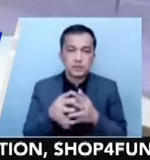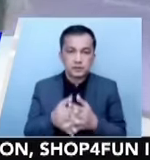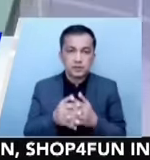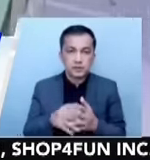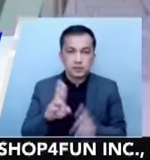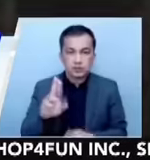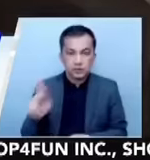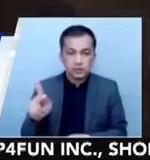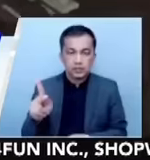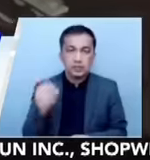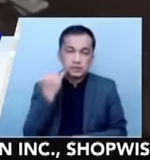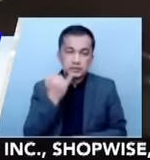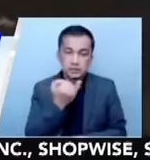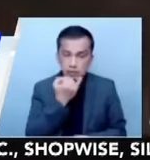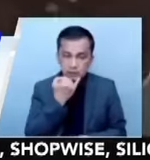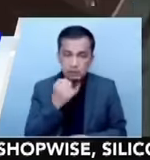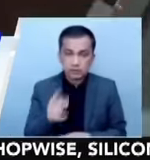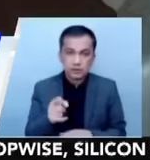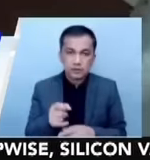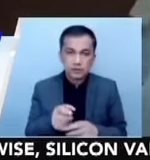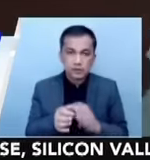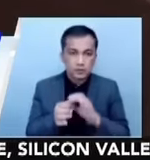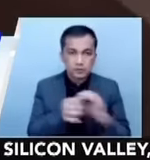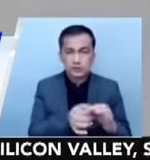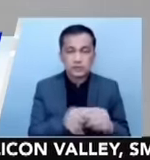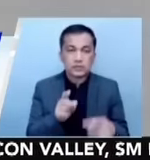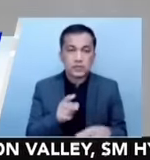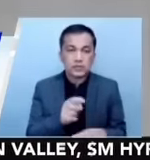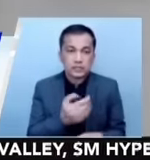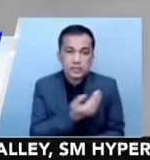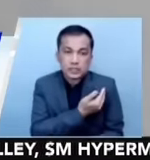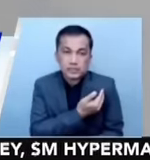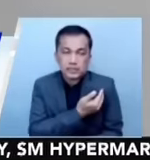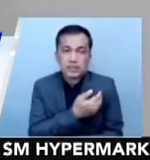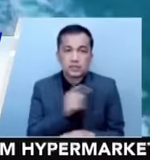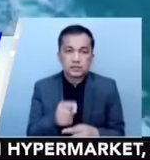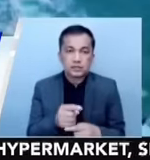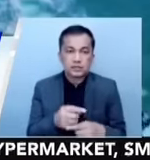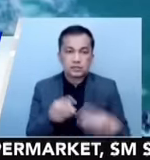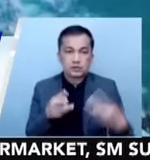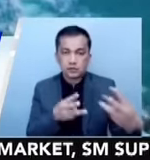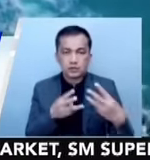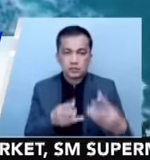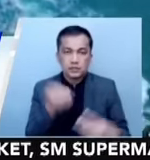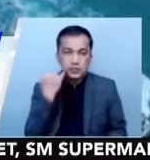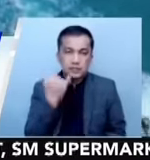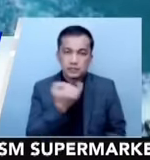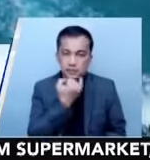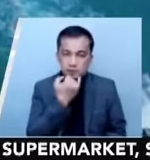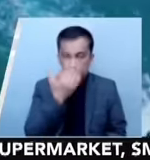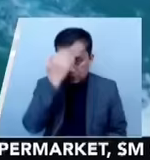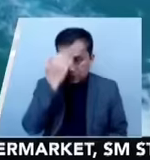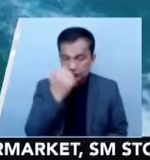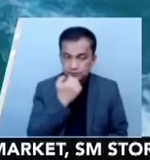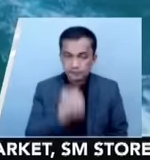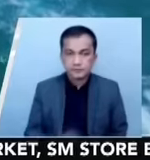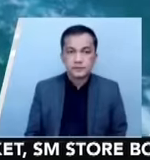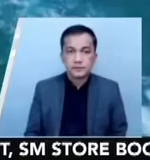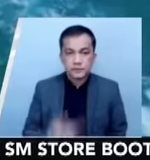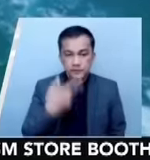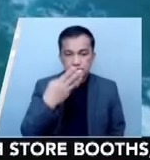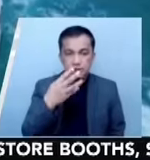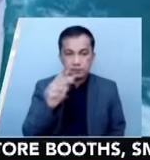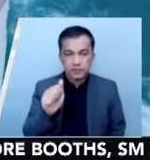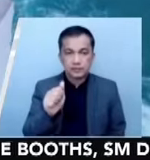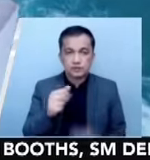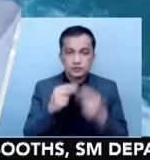bilang pakikisimpatya raw sa Gaza kung saan may bakbakan ng Israel at Hamas. Para sa GMA Integrated News,